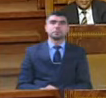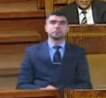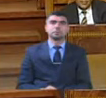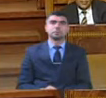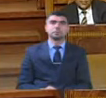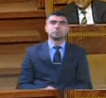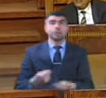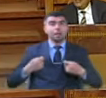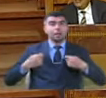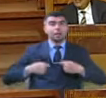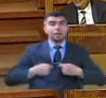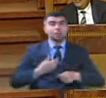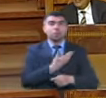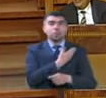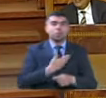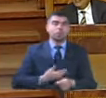رئيس